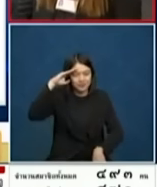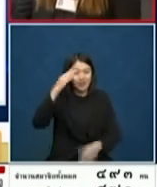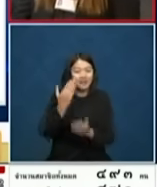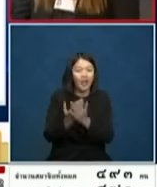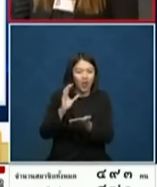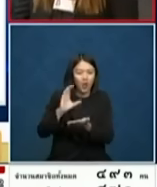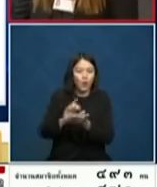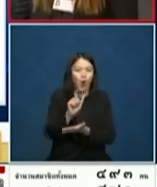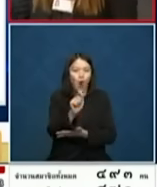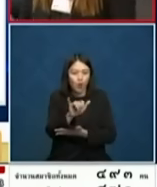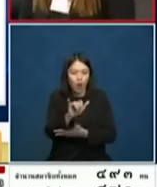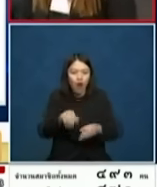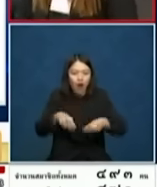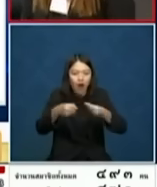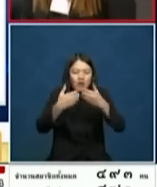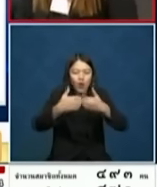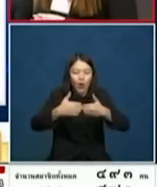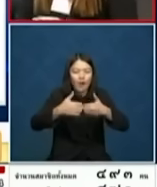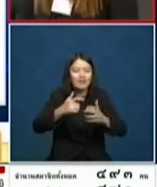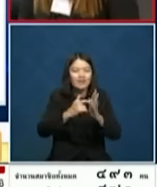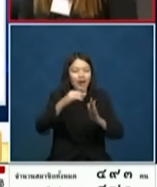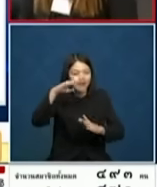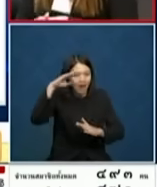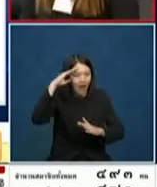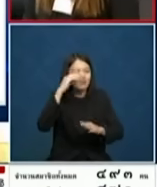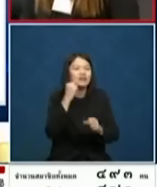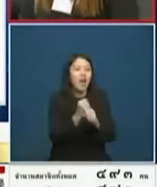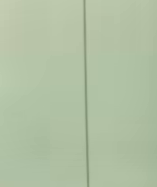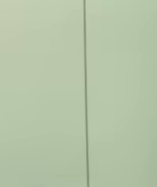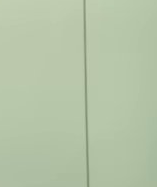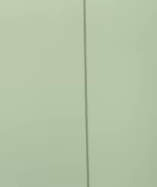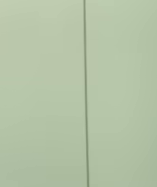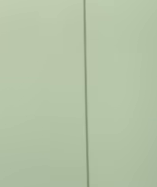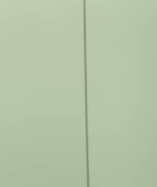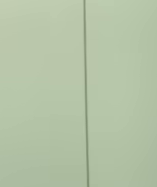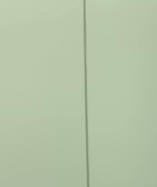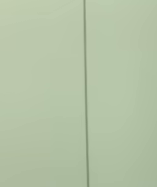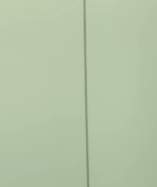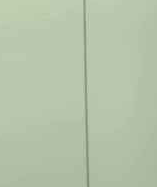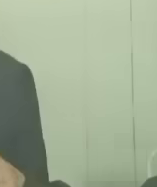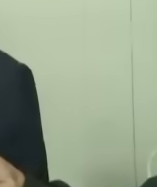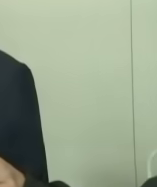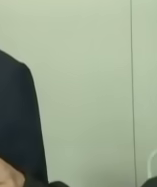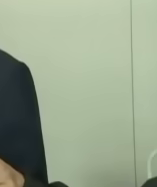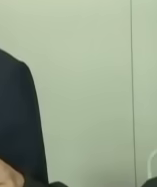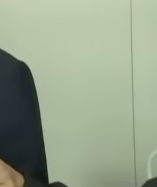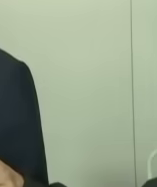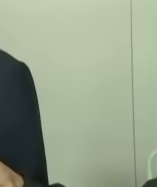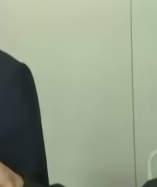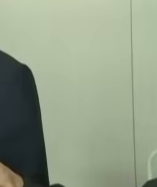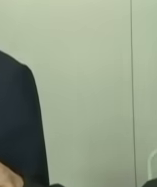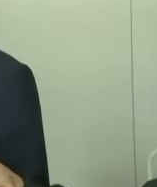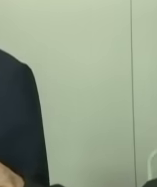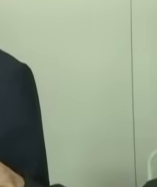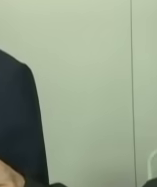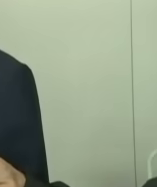ช่ธุระ ครับเนี่ยอันนี้ก็เป็นอีกหนึ่งประเด็นนะที่อภิปรายแบบคัดเคลื่ อ นในเนื้อหานะไม่ใช่พูด